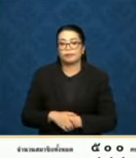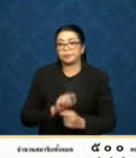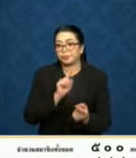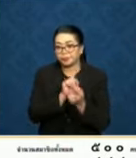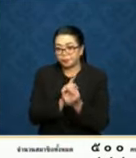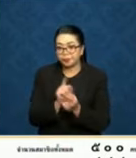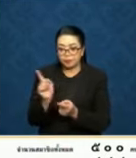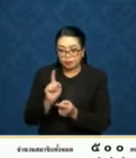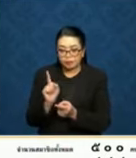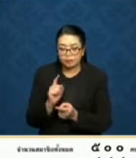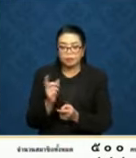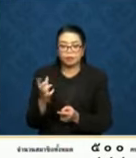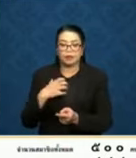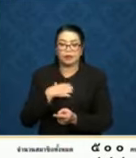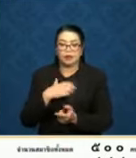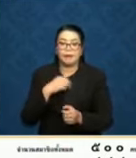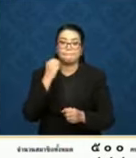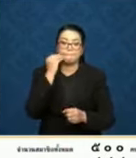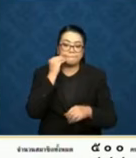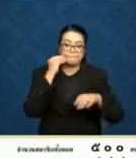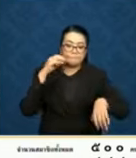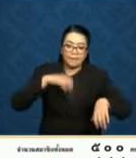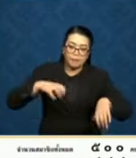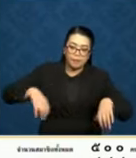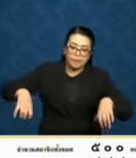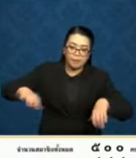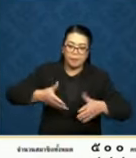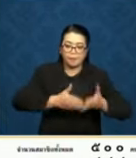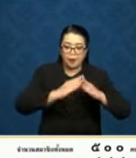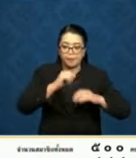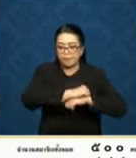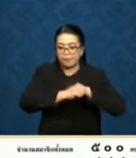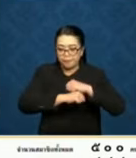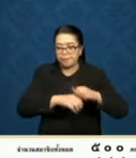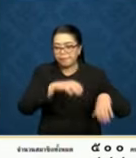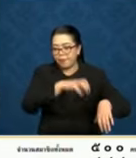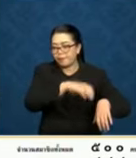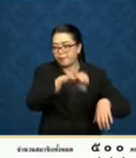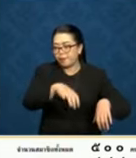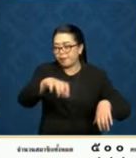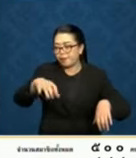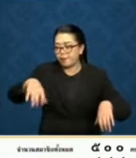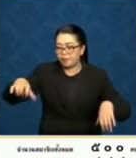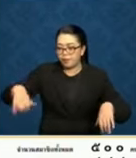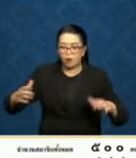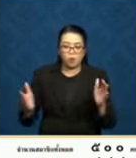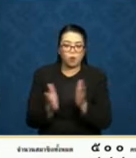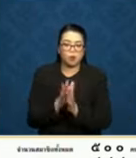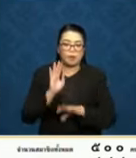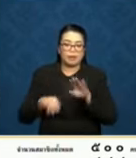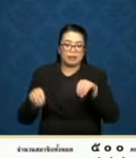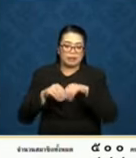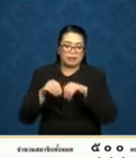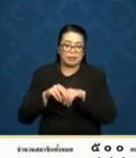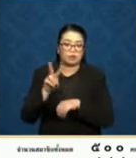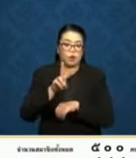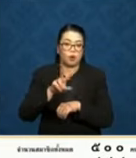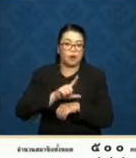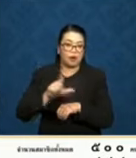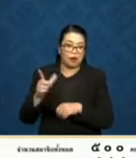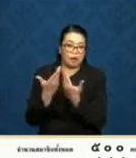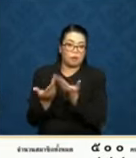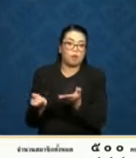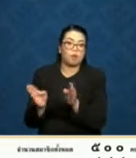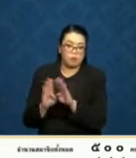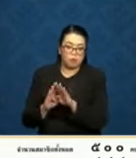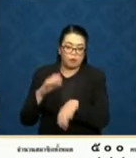ว่าอัตราส่วทการเคหาดได้สร้างไป กับจำนวคามต้องการอีประมาณกับ 2 ลานครัเรือนนั้น ทางการเคหา